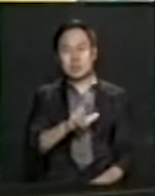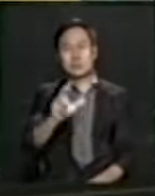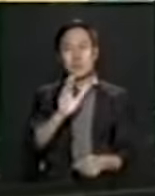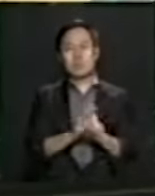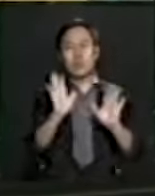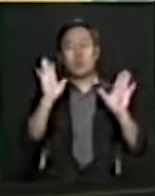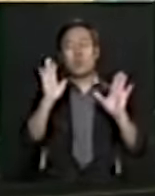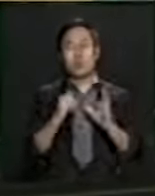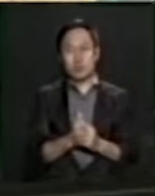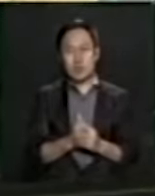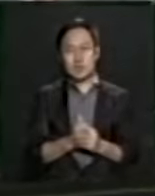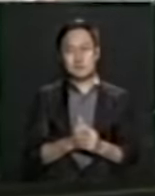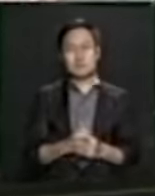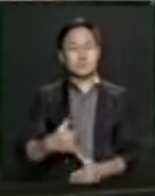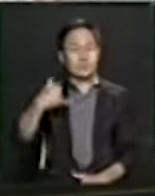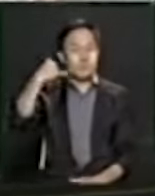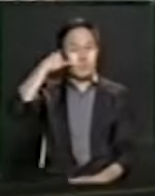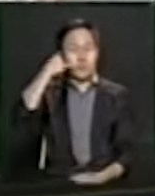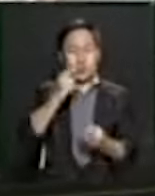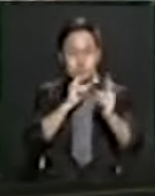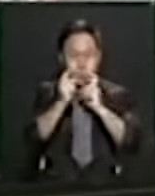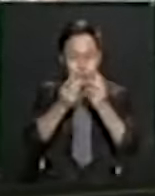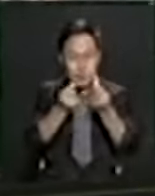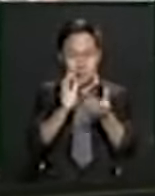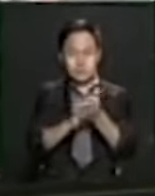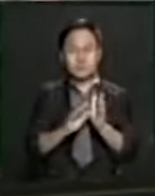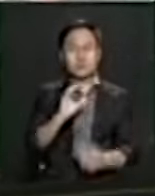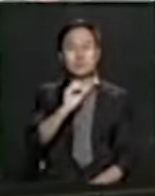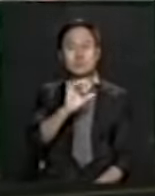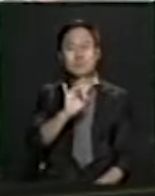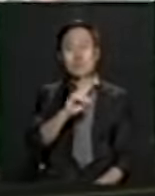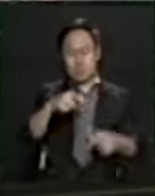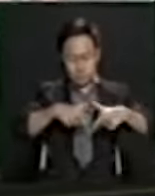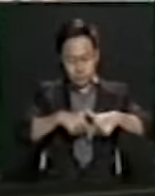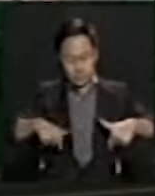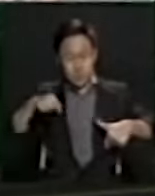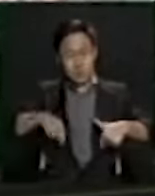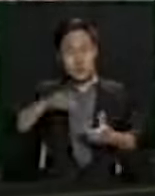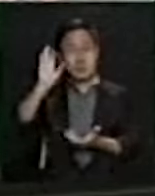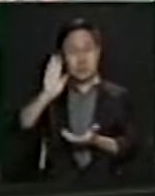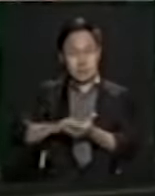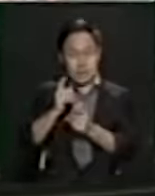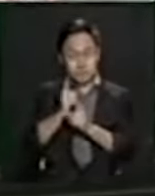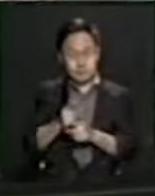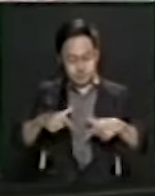ไร นี่เบอร์ที่ขึ้นให้ที่หน้าจอนี้นะครับ0813083341หรือว่า